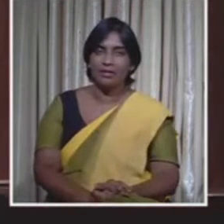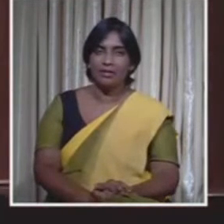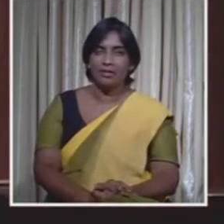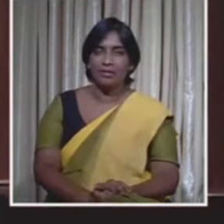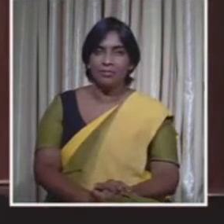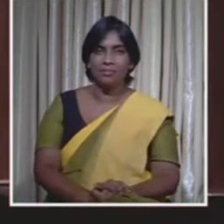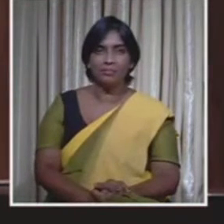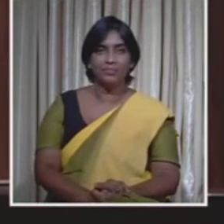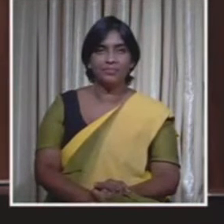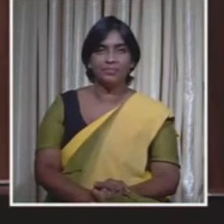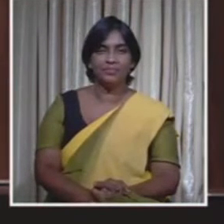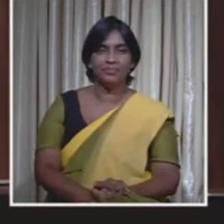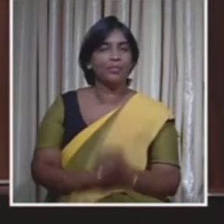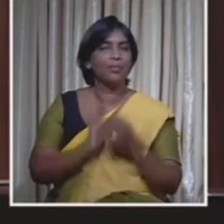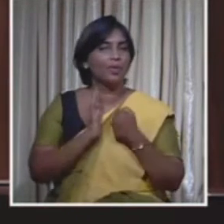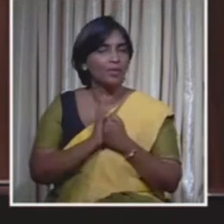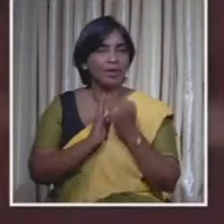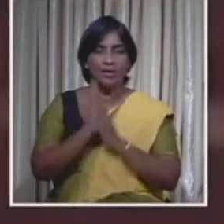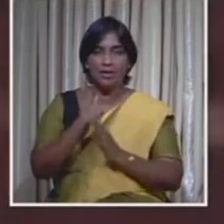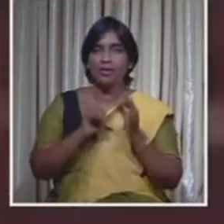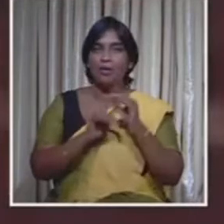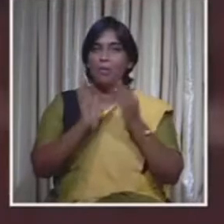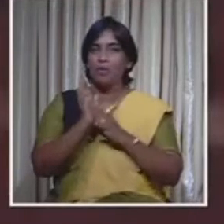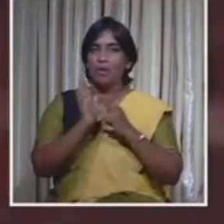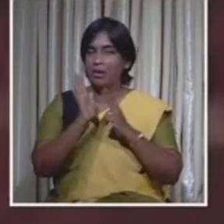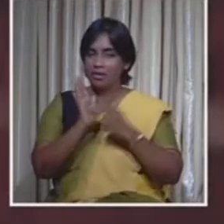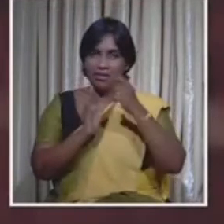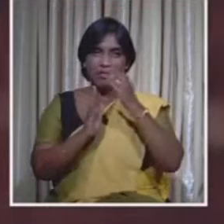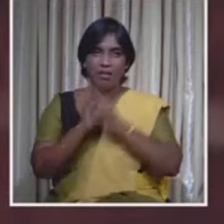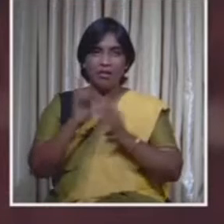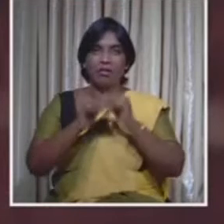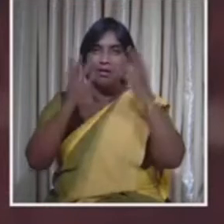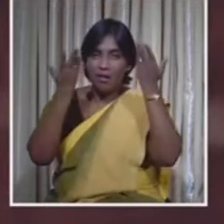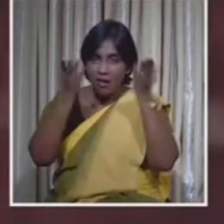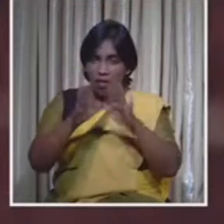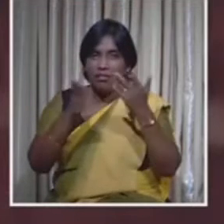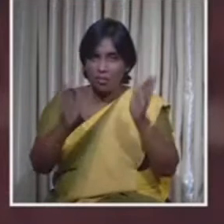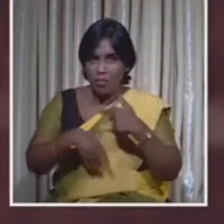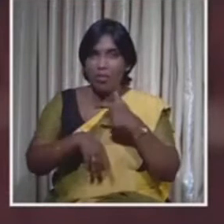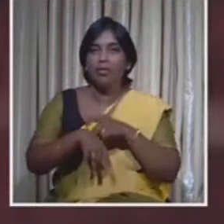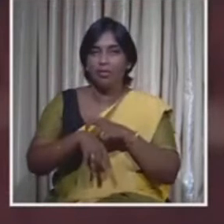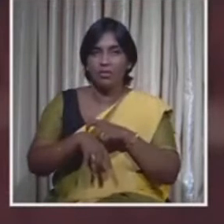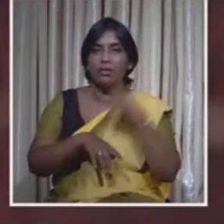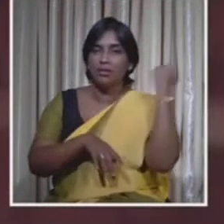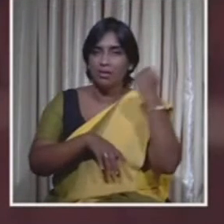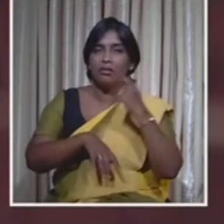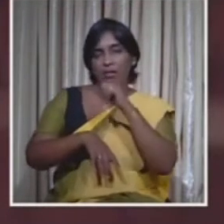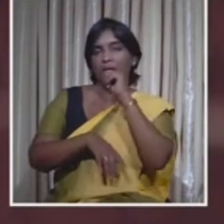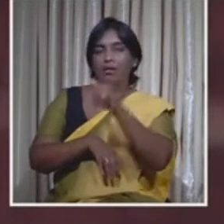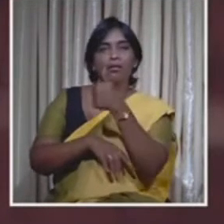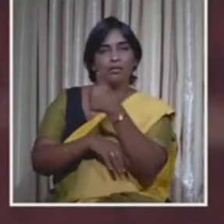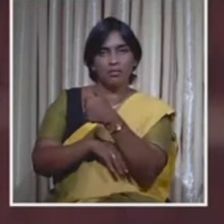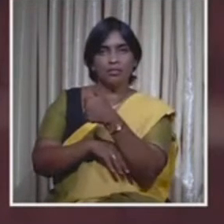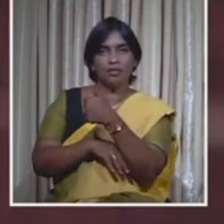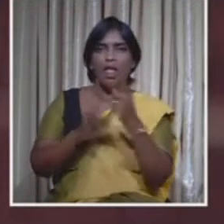ඉන්නවෝ ගරු මන්ත්‍රීතුමනි මනුෂ්‍ය නායකකාර මන්තුමාට අවසන් කරන්න ඕන නම් වෙලාව එතුමායි කතාව එක සාධාරණයි ඉතින්